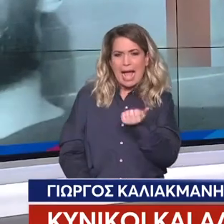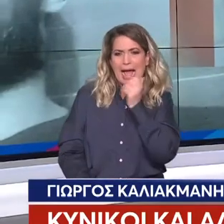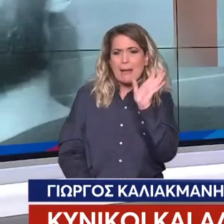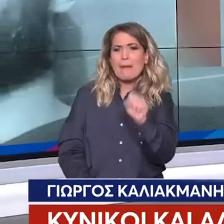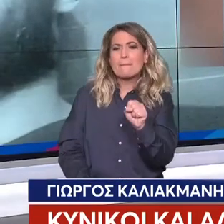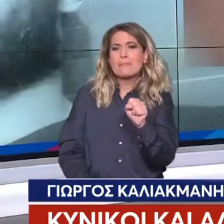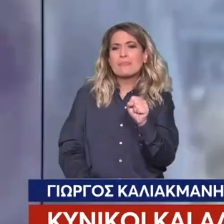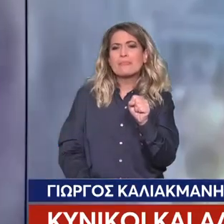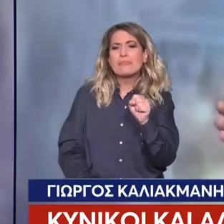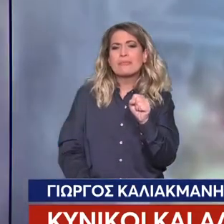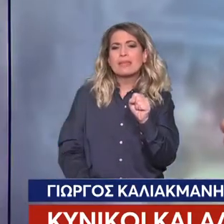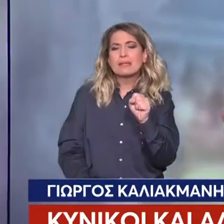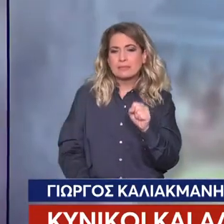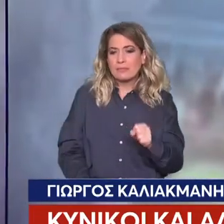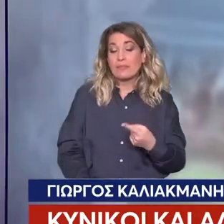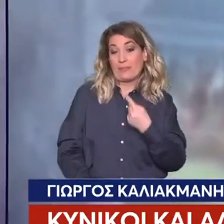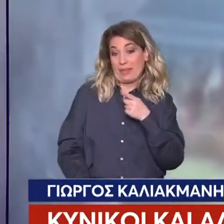από λάθος είπα απαγωγή.